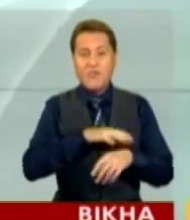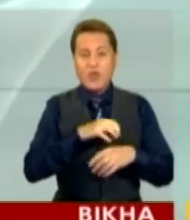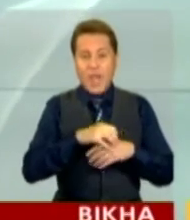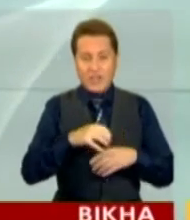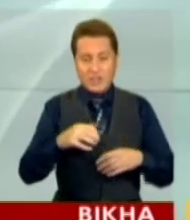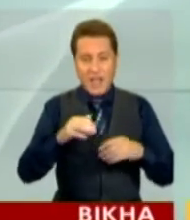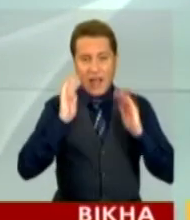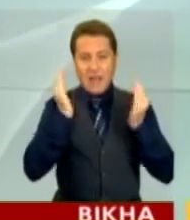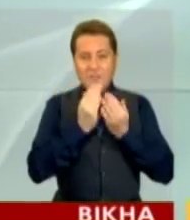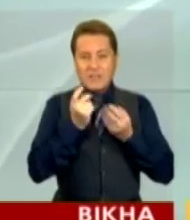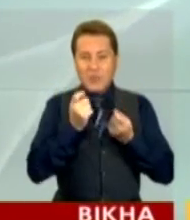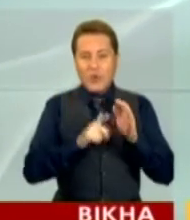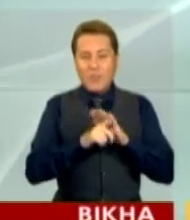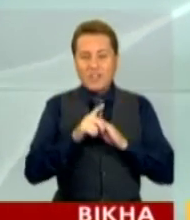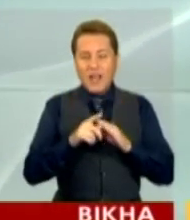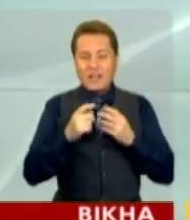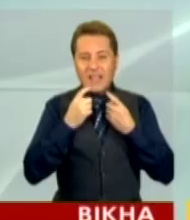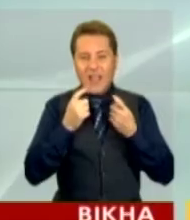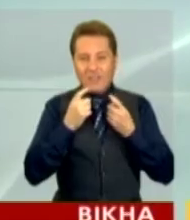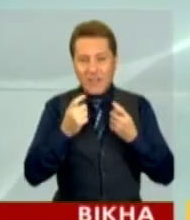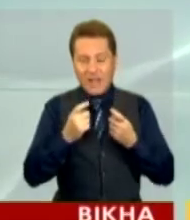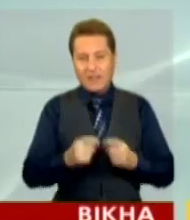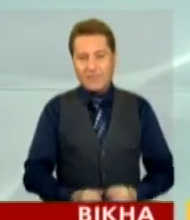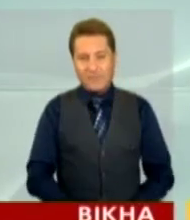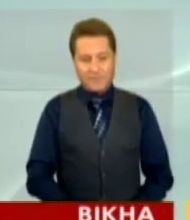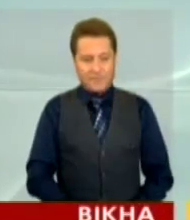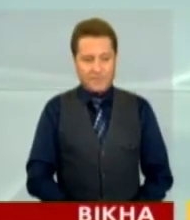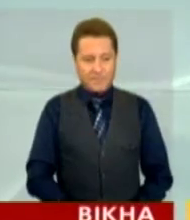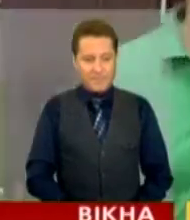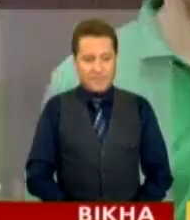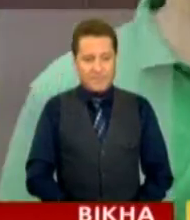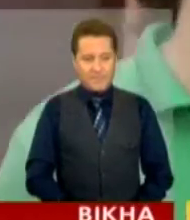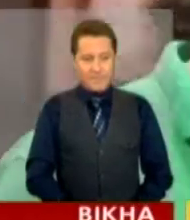потроху починає нявчати. Про врятоване життя Галина Сергеєва.